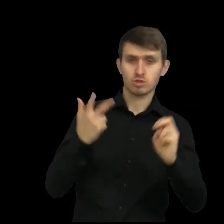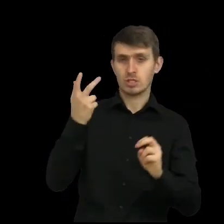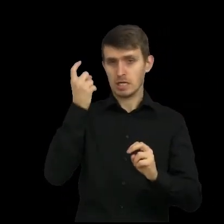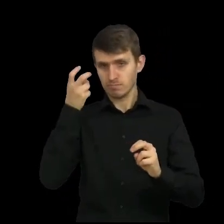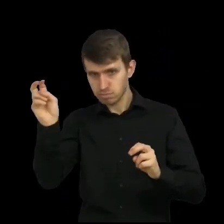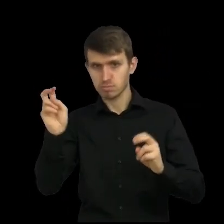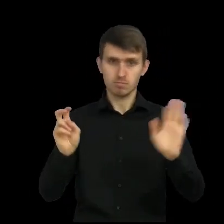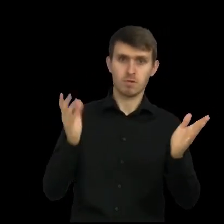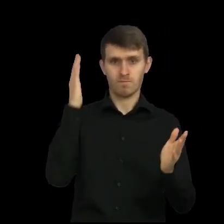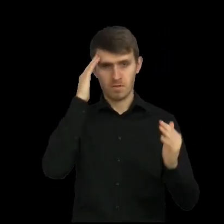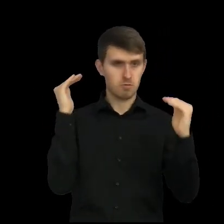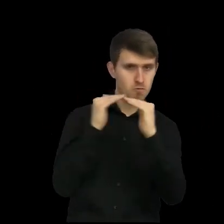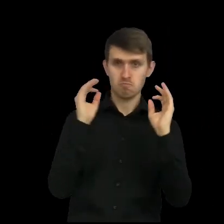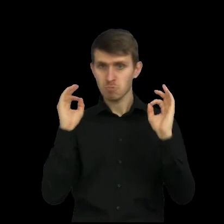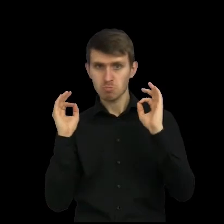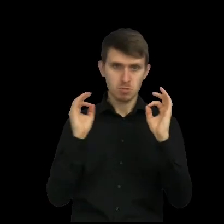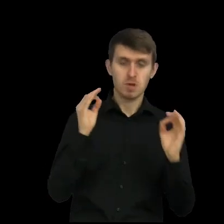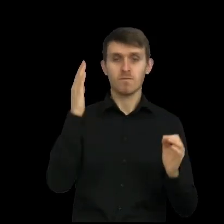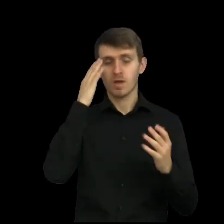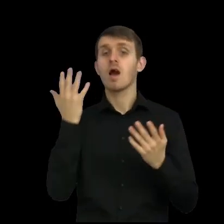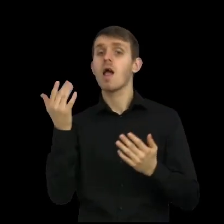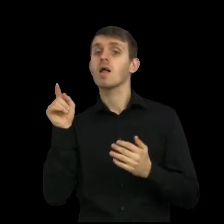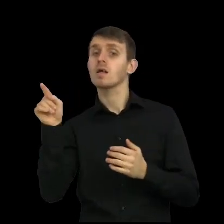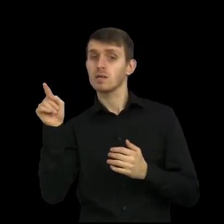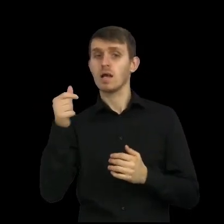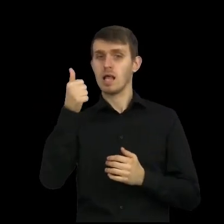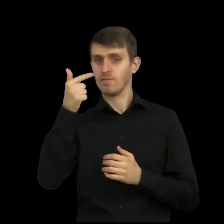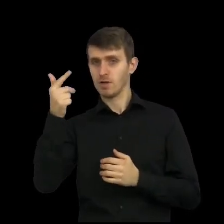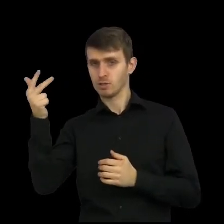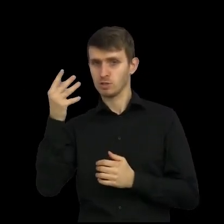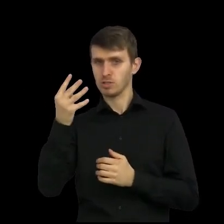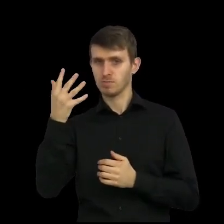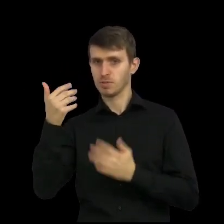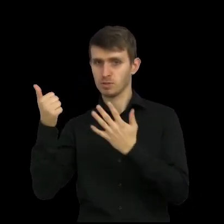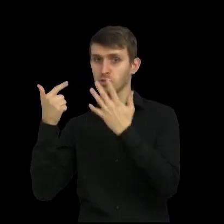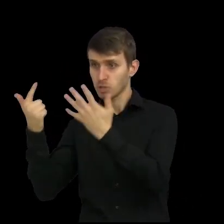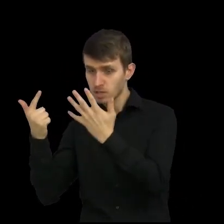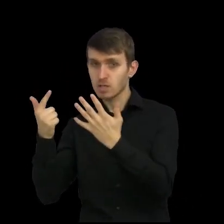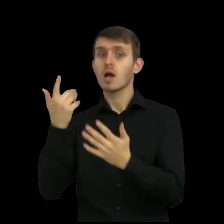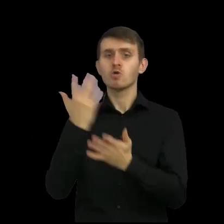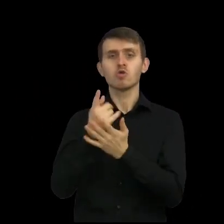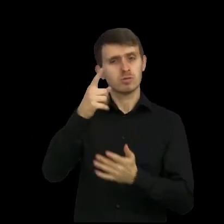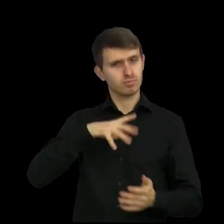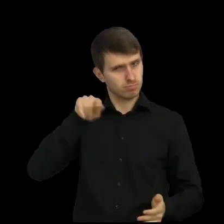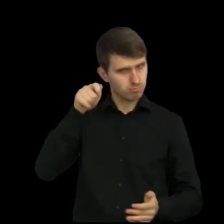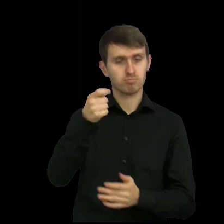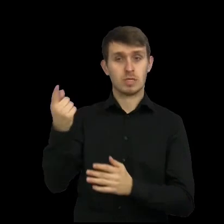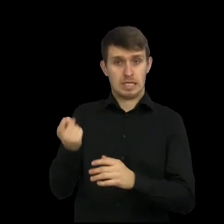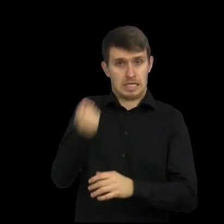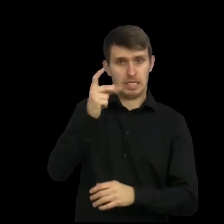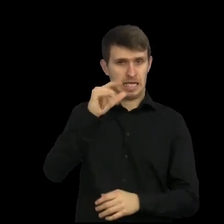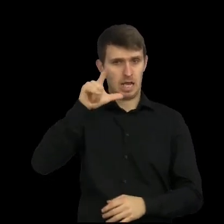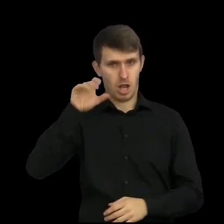dwa, trzy, cztery, pięć, sześć, siedem kilogramów. Zatem wiemy już, że tajemniczy przedmiot waży siedem kilogramów.